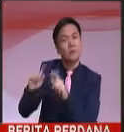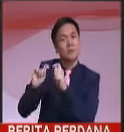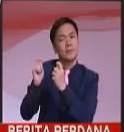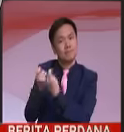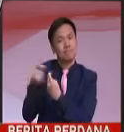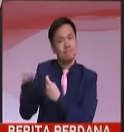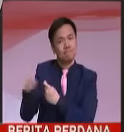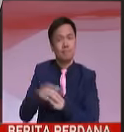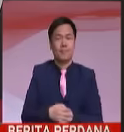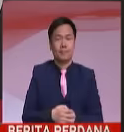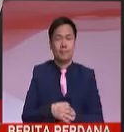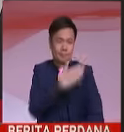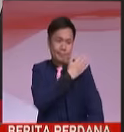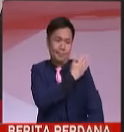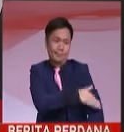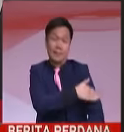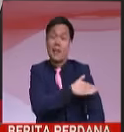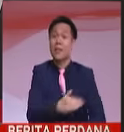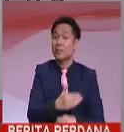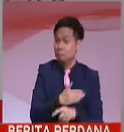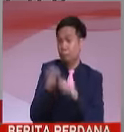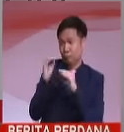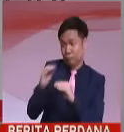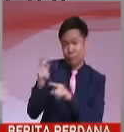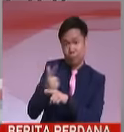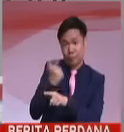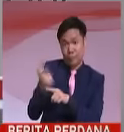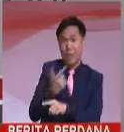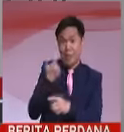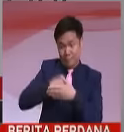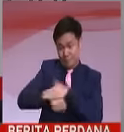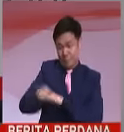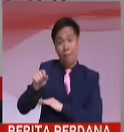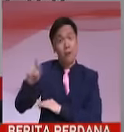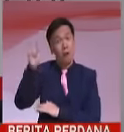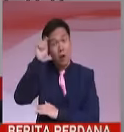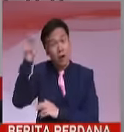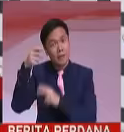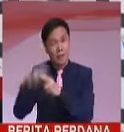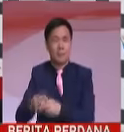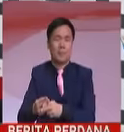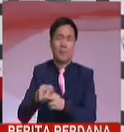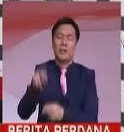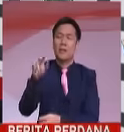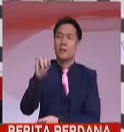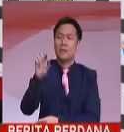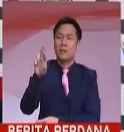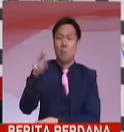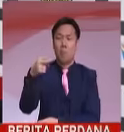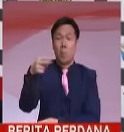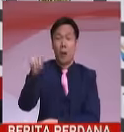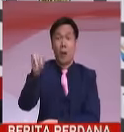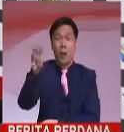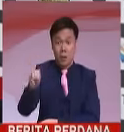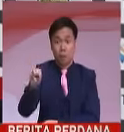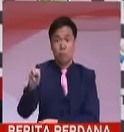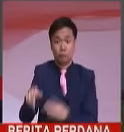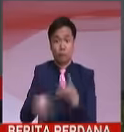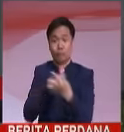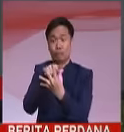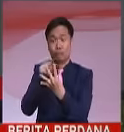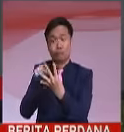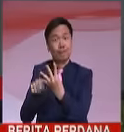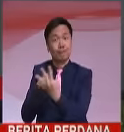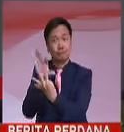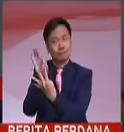Hai bekas julat isqua kebangsaan yang juga anak Jati Terengganu Abdurrahman Ibrahim merupakan antara calon-calon akhir